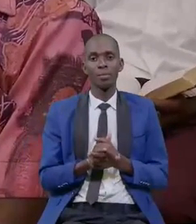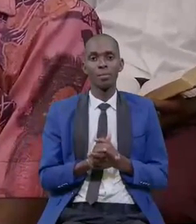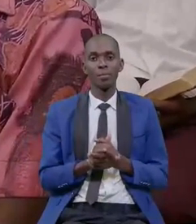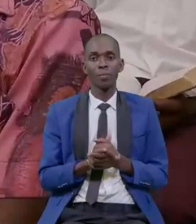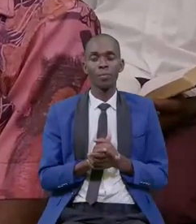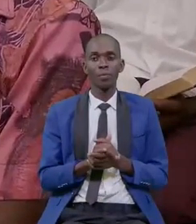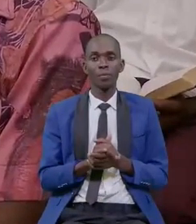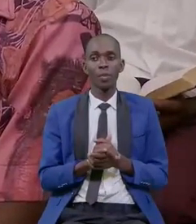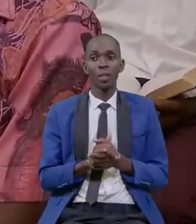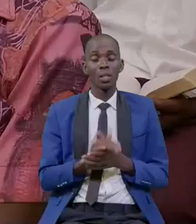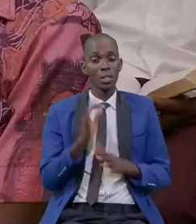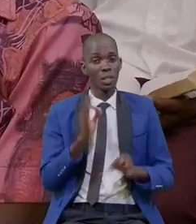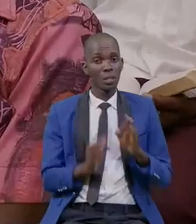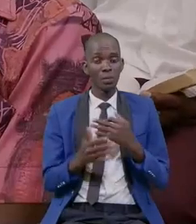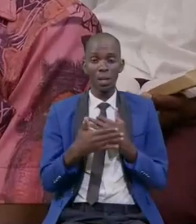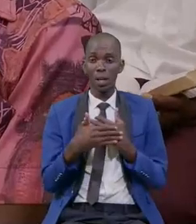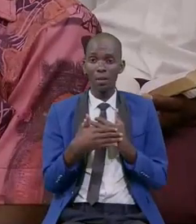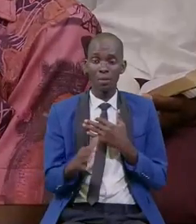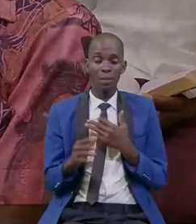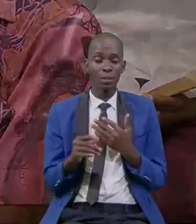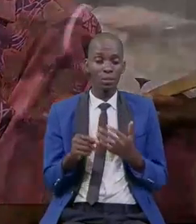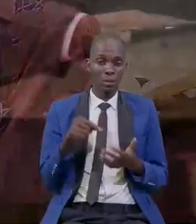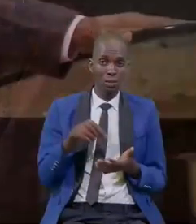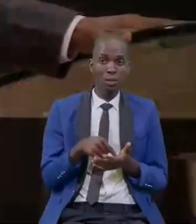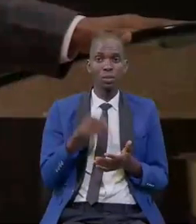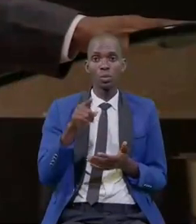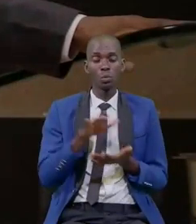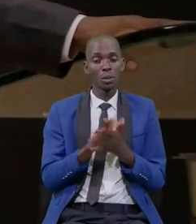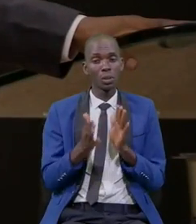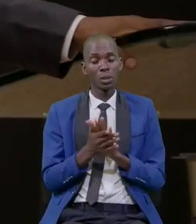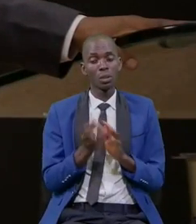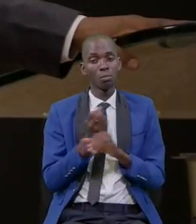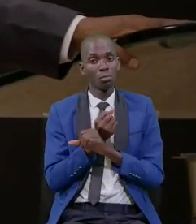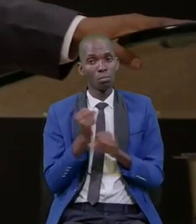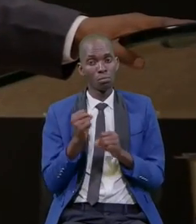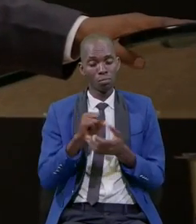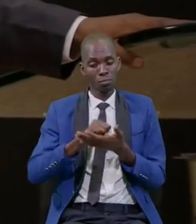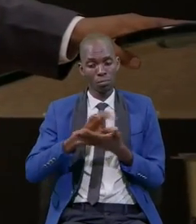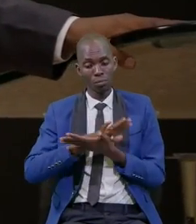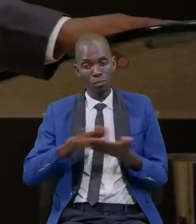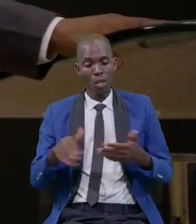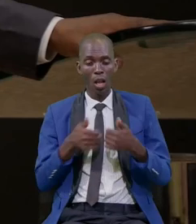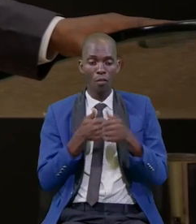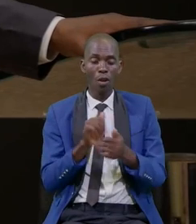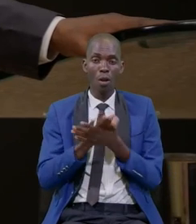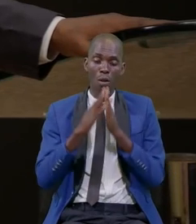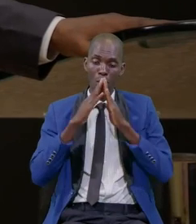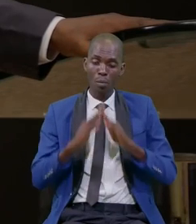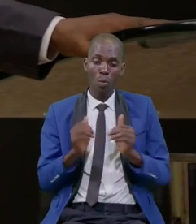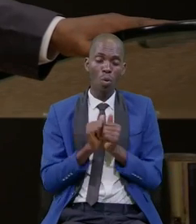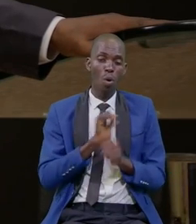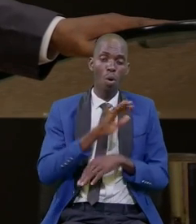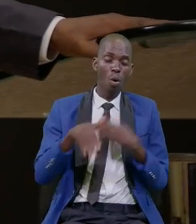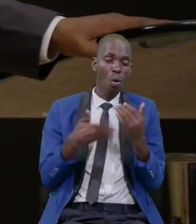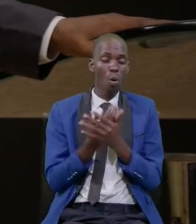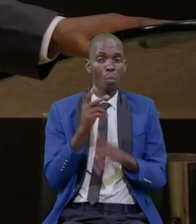Si, après être sauvé, sanctifié, tu recherches la paix avec tous et la